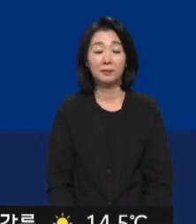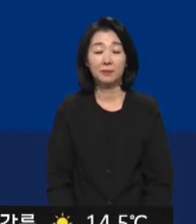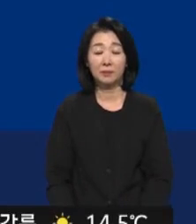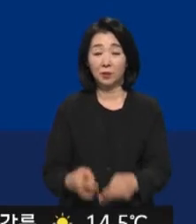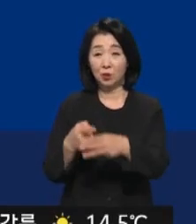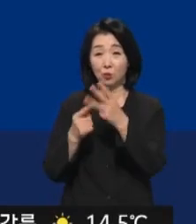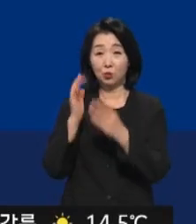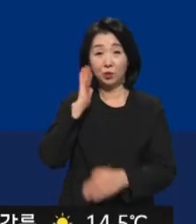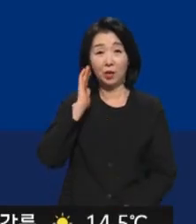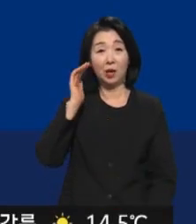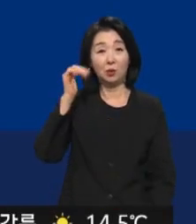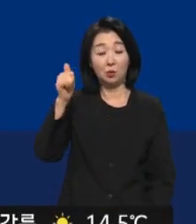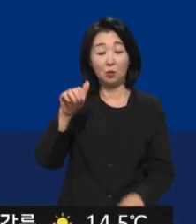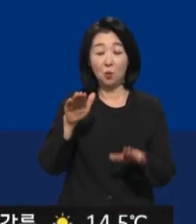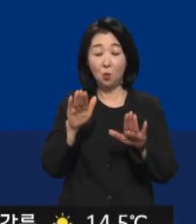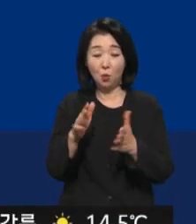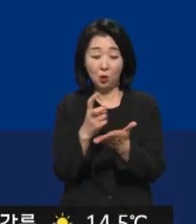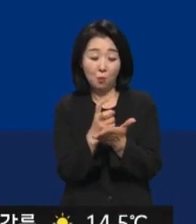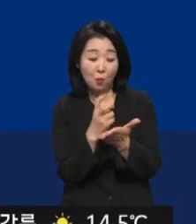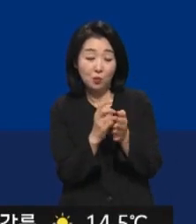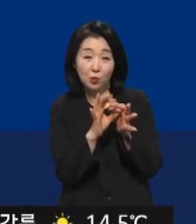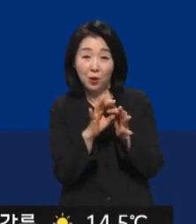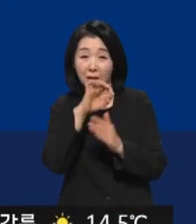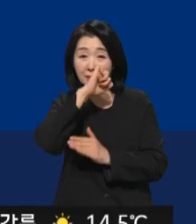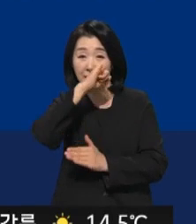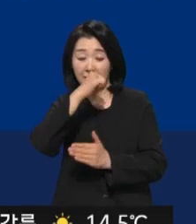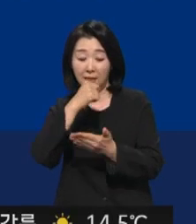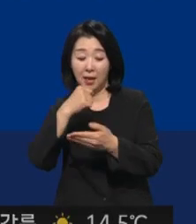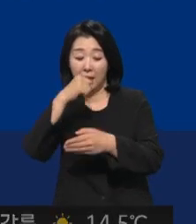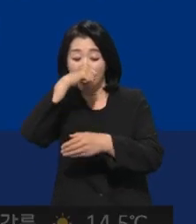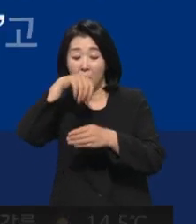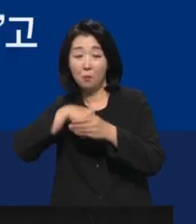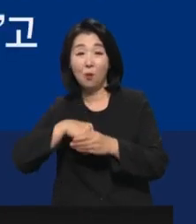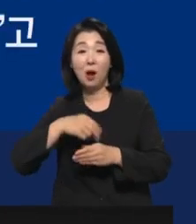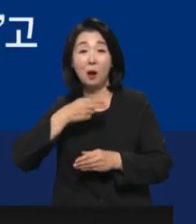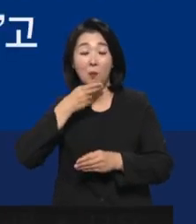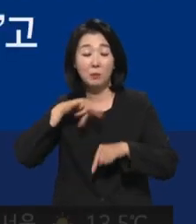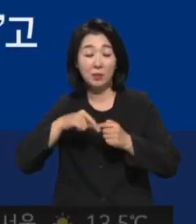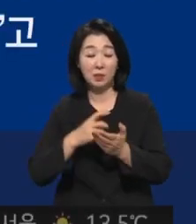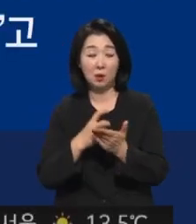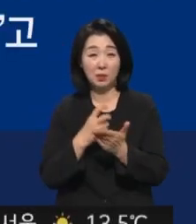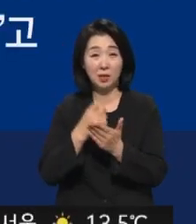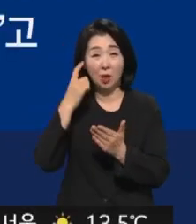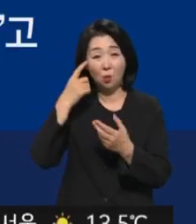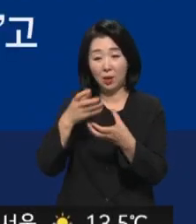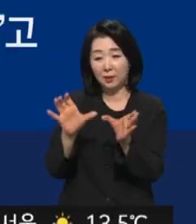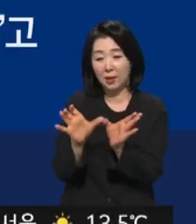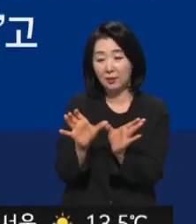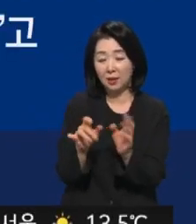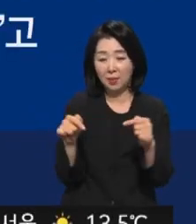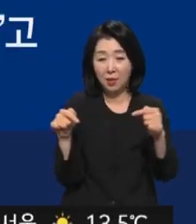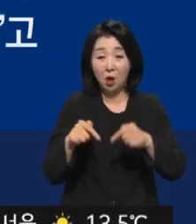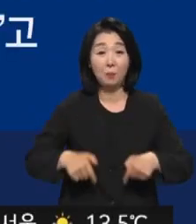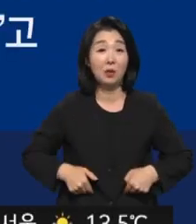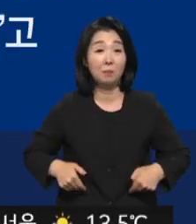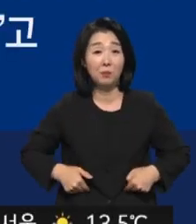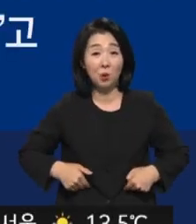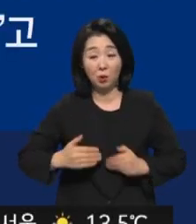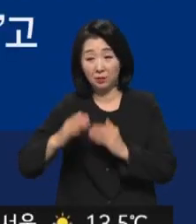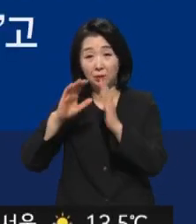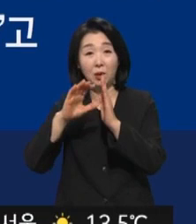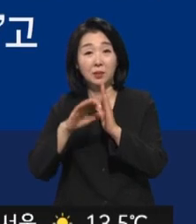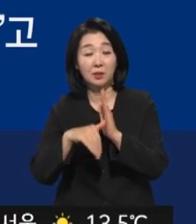윤석열 대통령은 오늘 법률안과 예산안을 수반하지 않는 정책도 모두 당정 간에 긴밀하게 협의하라고 하면서 그